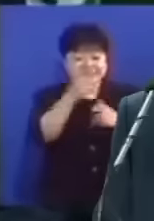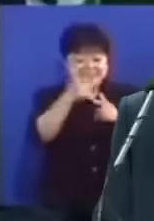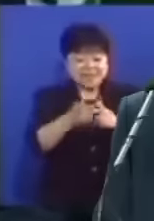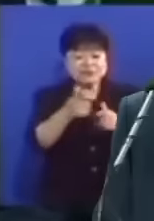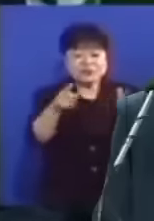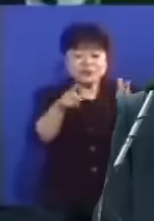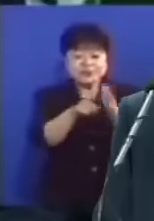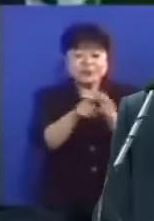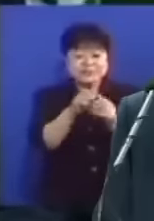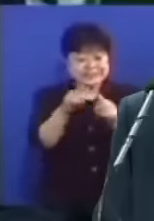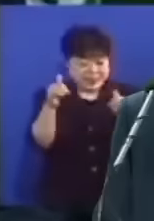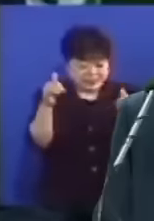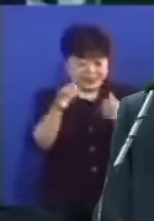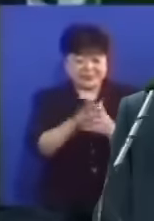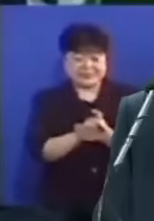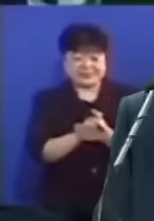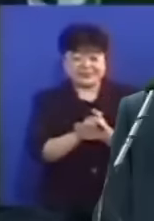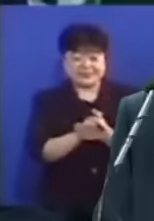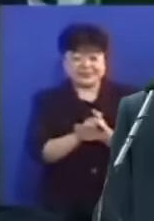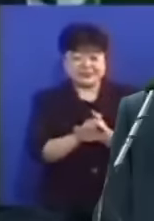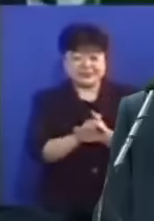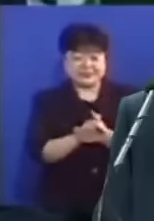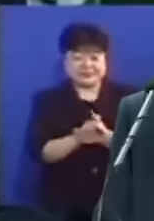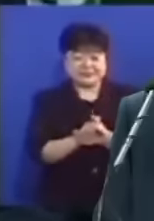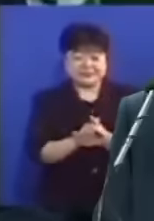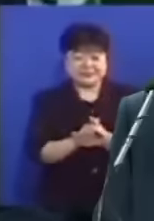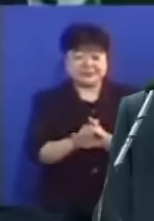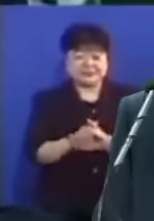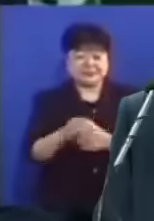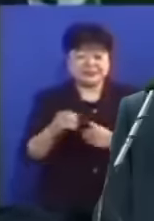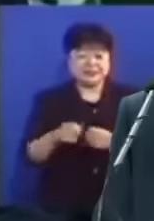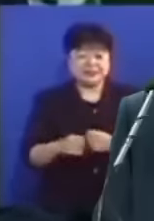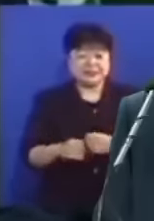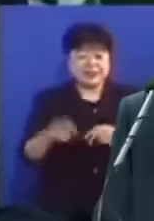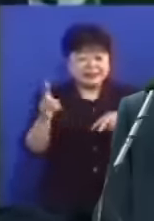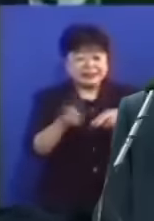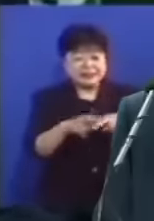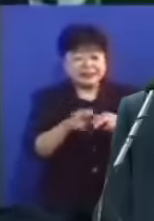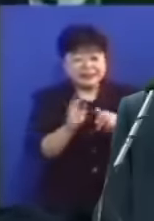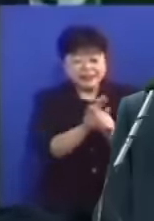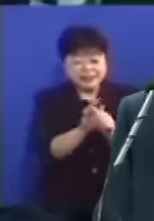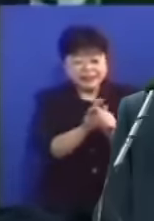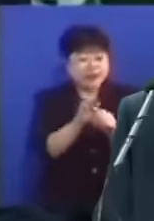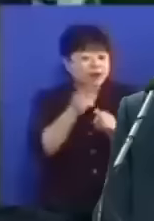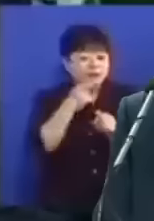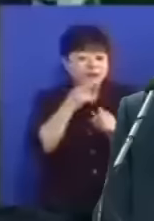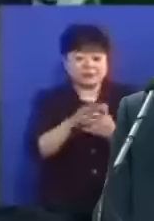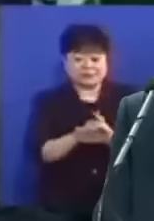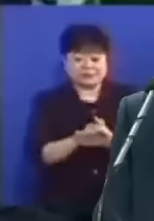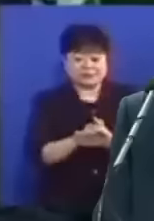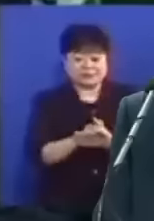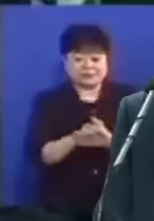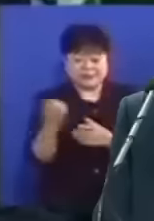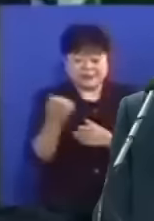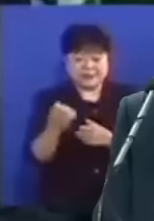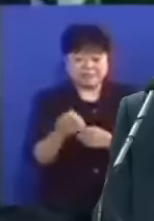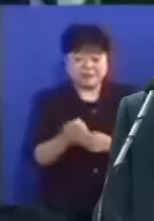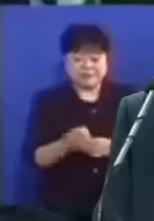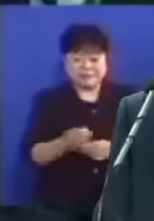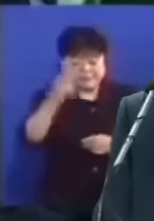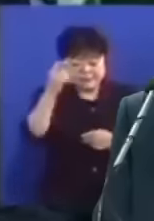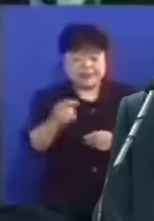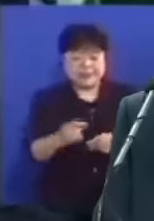예수 믿는 사람을 때릴 때 절대 쓰다듬어 주지 않습니다. 아프라고 때리지.